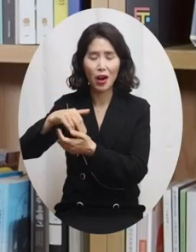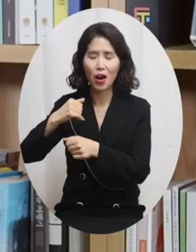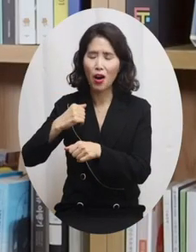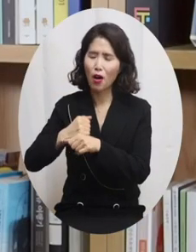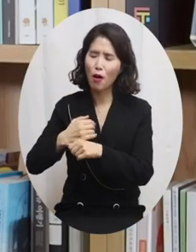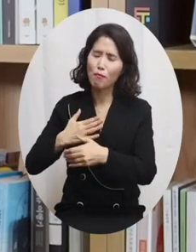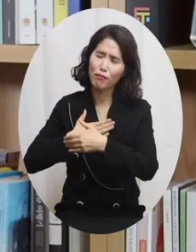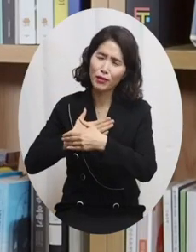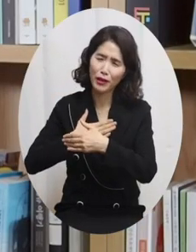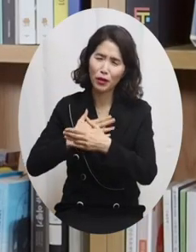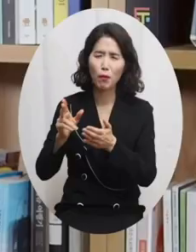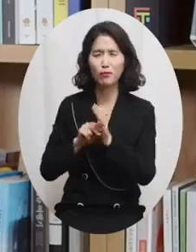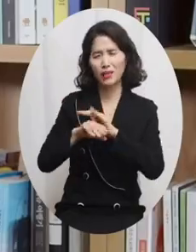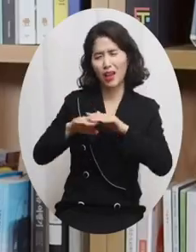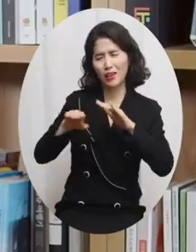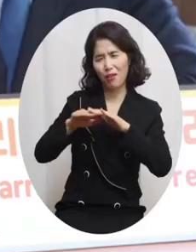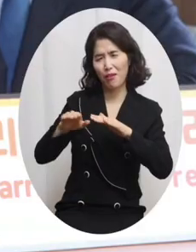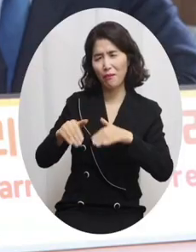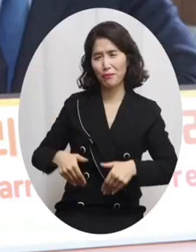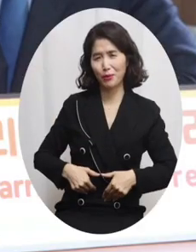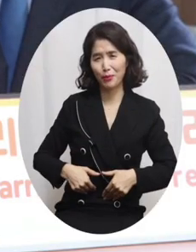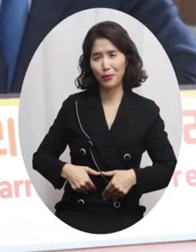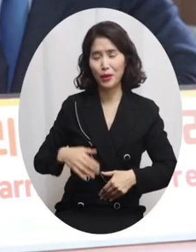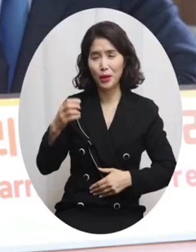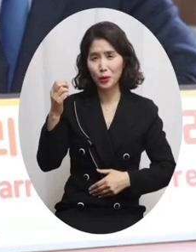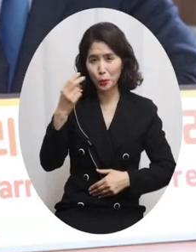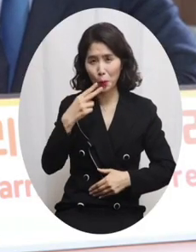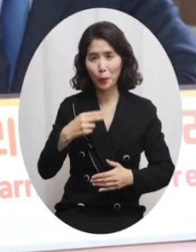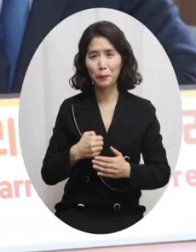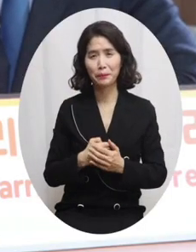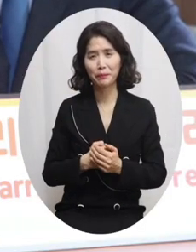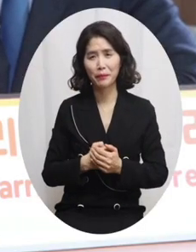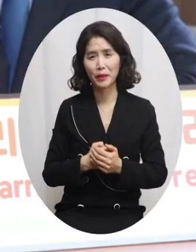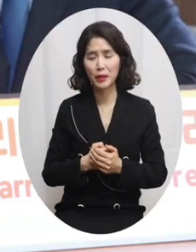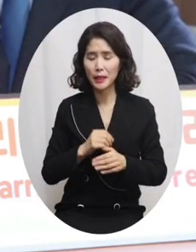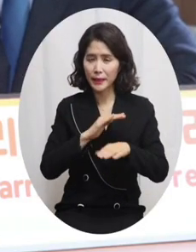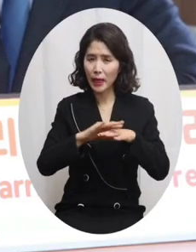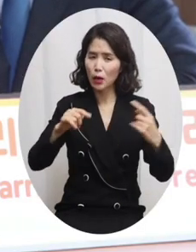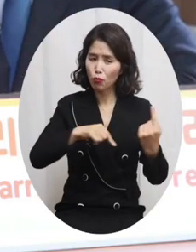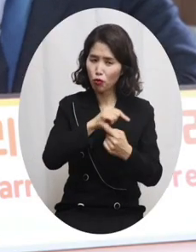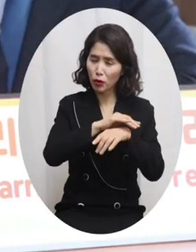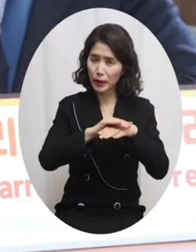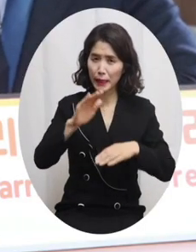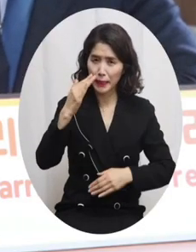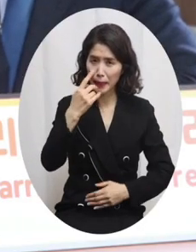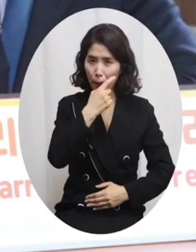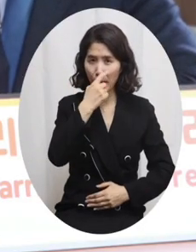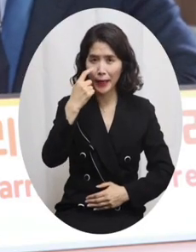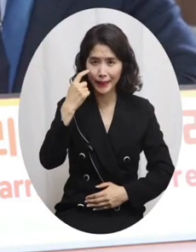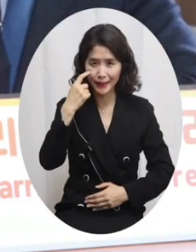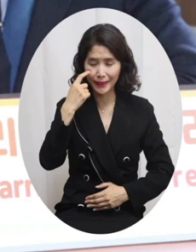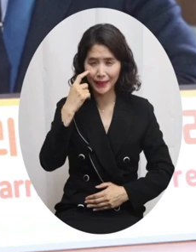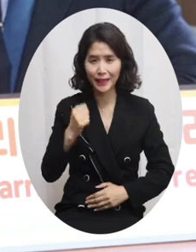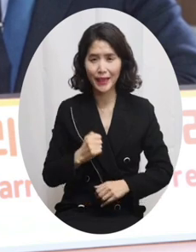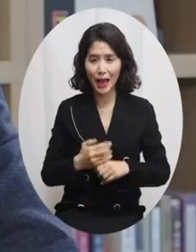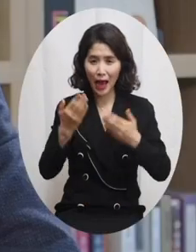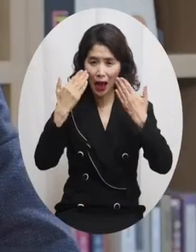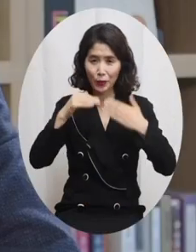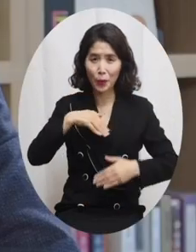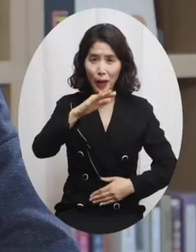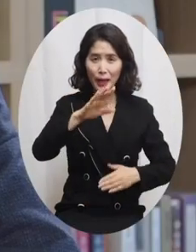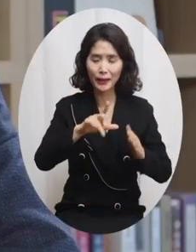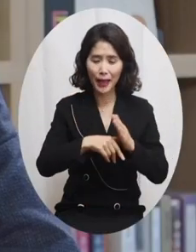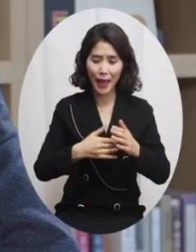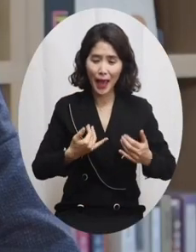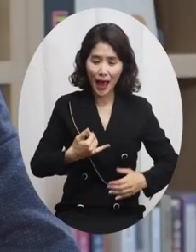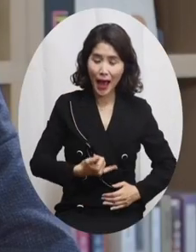불안해하시는 것을 일단 해소를 하고 또 하나가 이제 제대로 그 하고 있는지 그래서 그 등교할 때